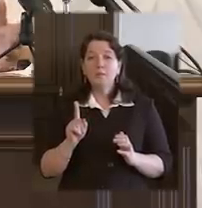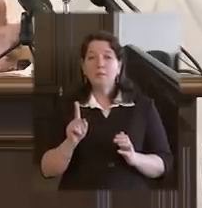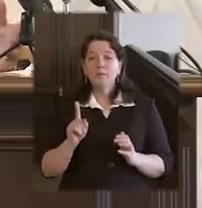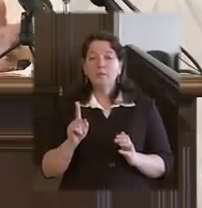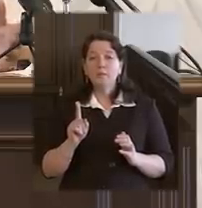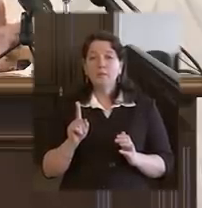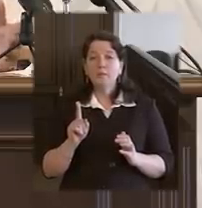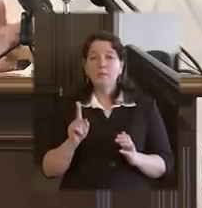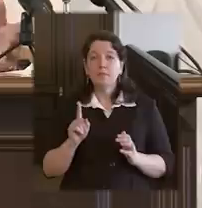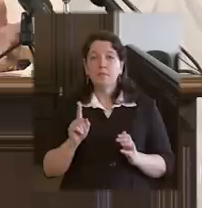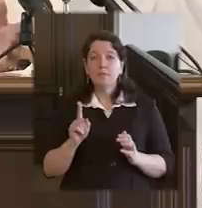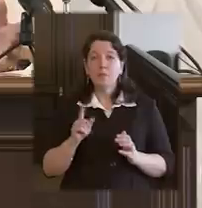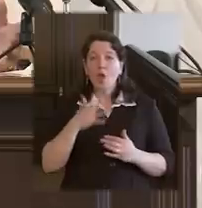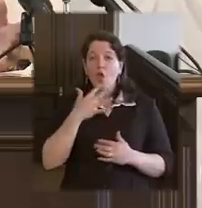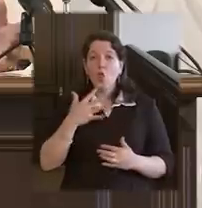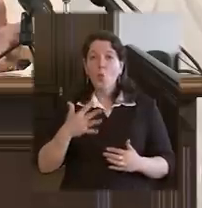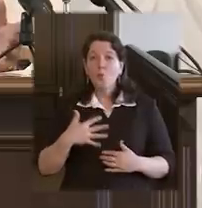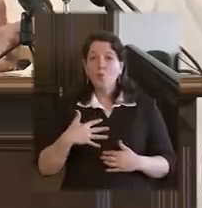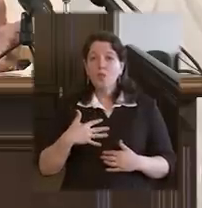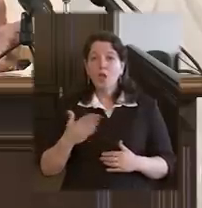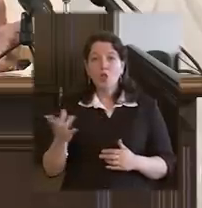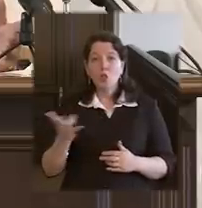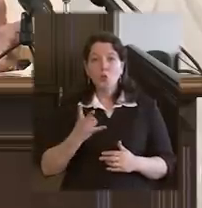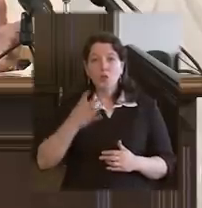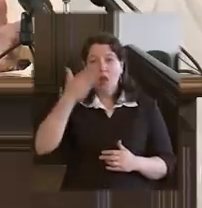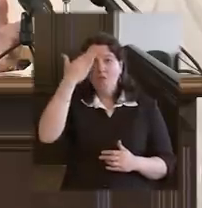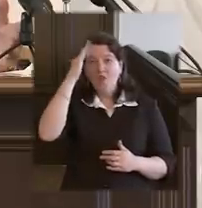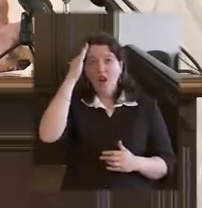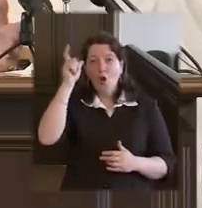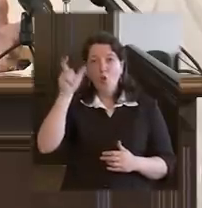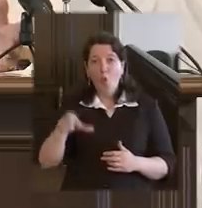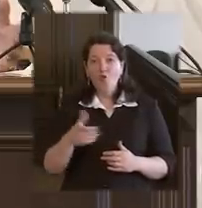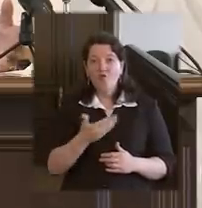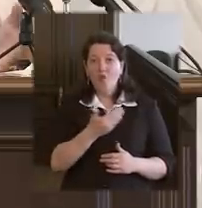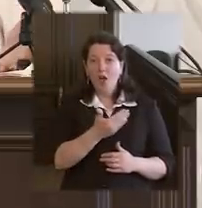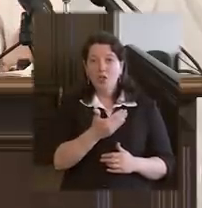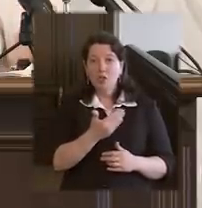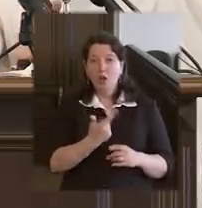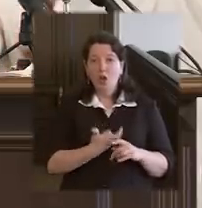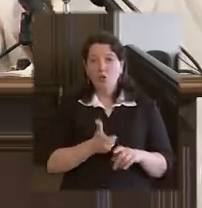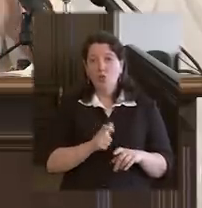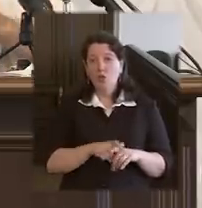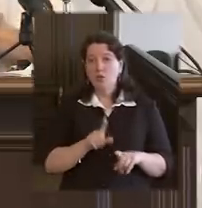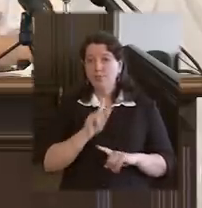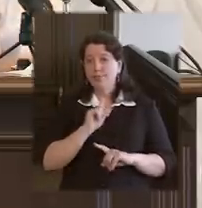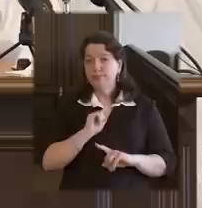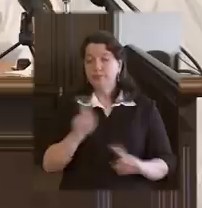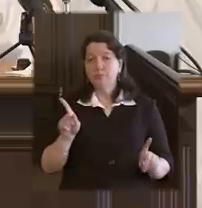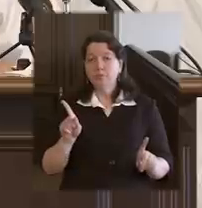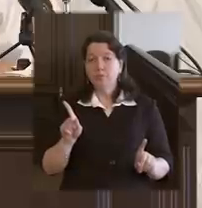неприемлемы на первый взгляд. «Любите врагов ваших». Но это же уж слишком